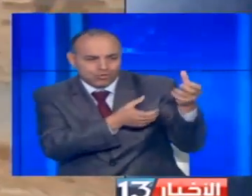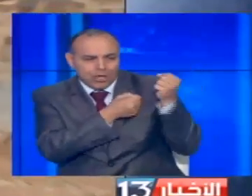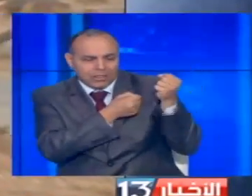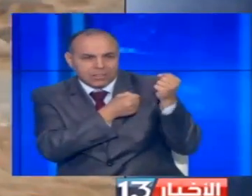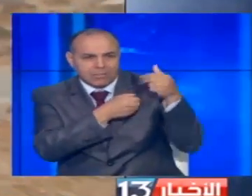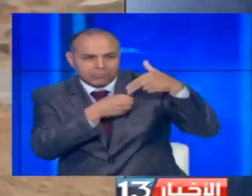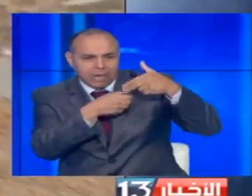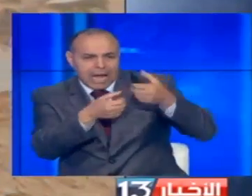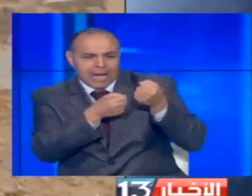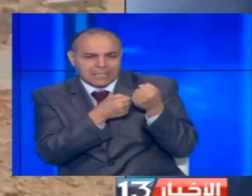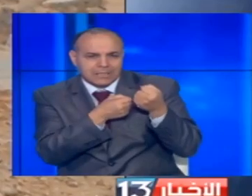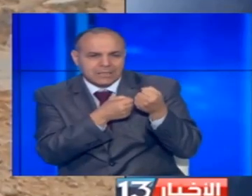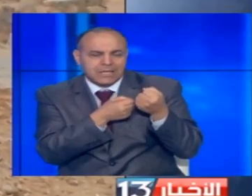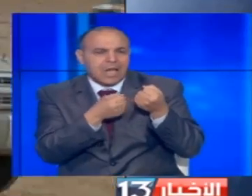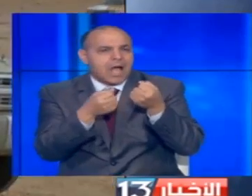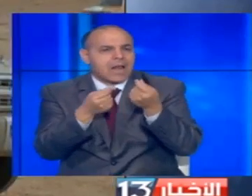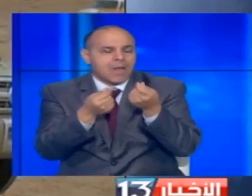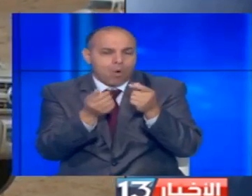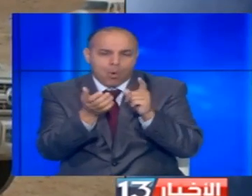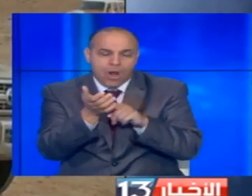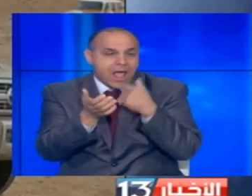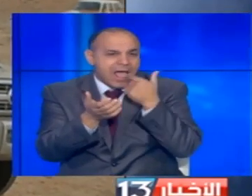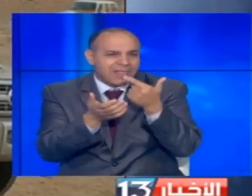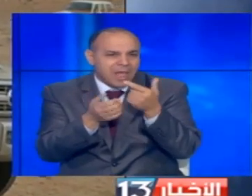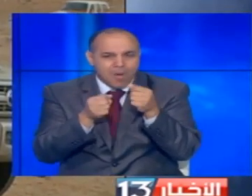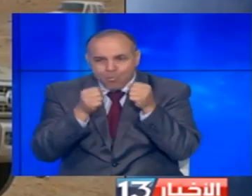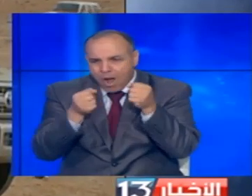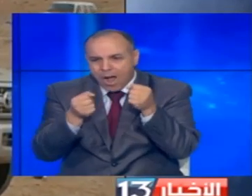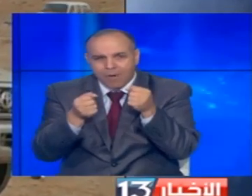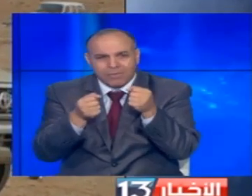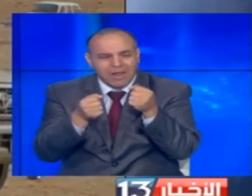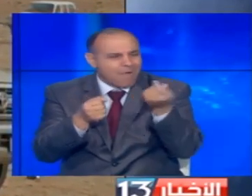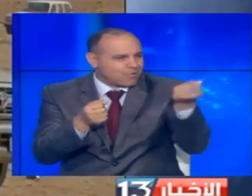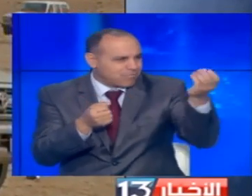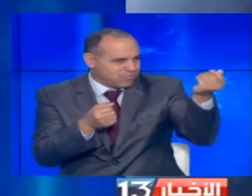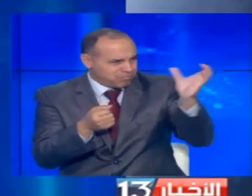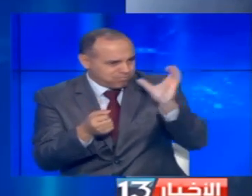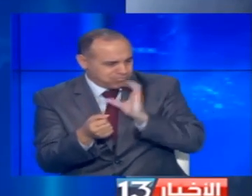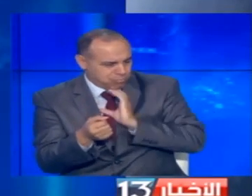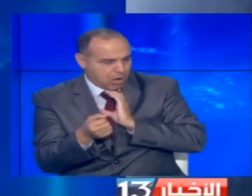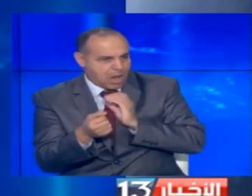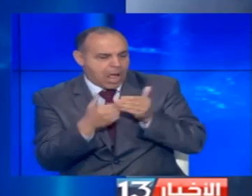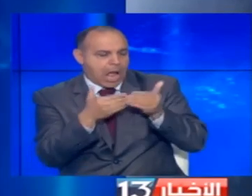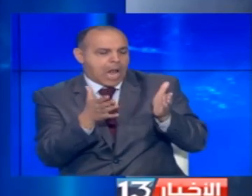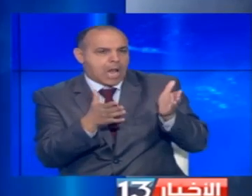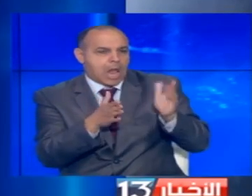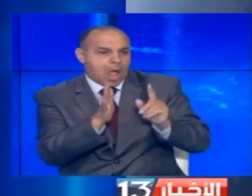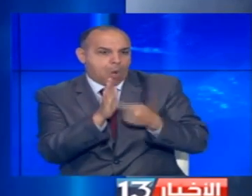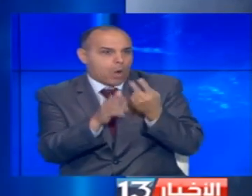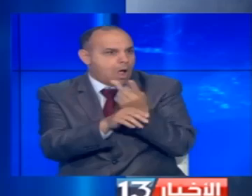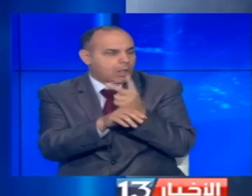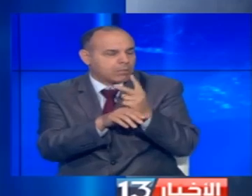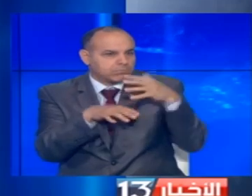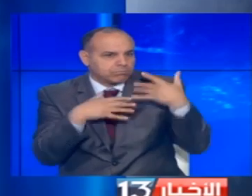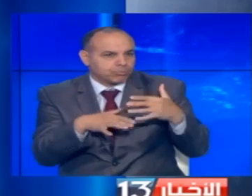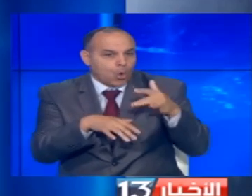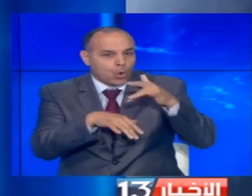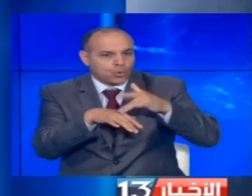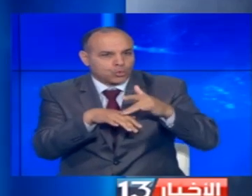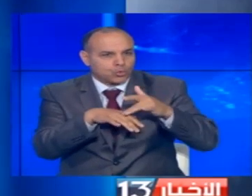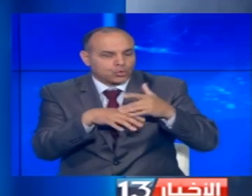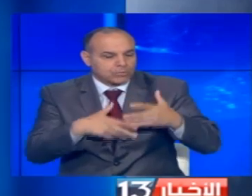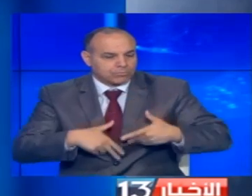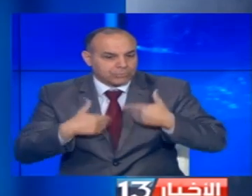اوقفت الانتاج في حقل الشاره مؤكدا ان اي محاوله لدفع الفديه ستشكل سابقه خطيره تهدد